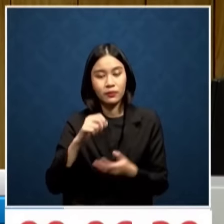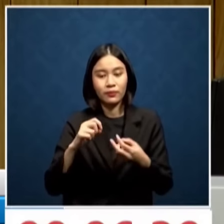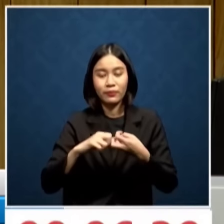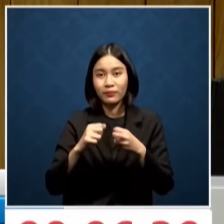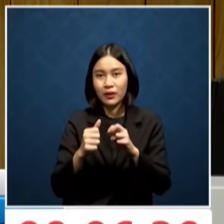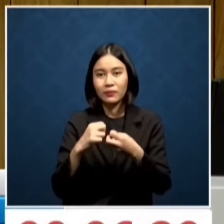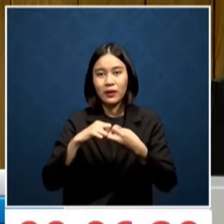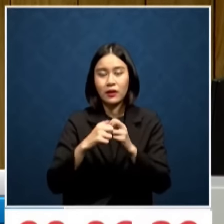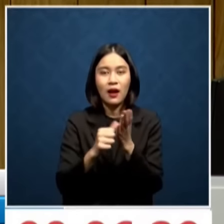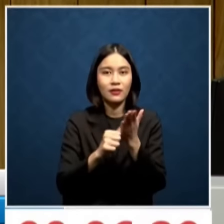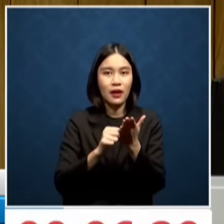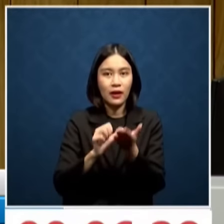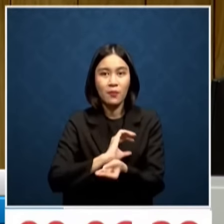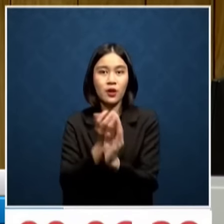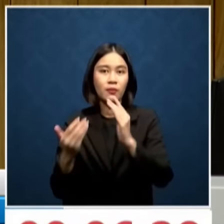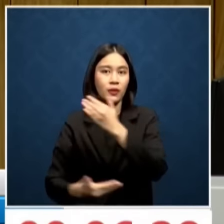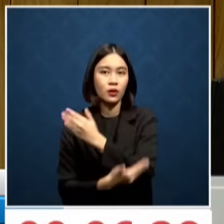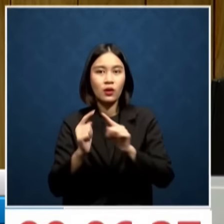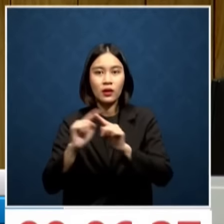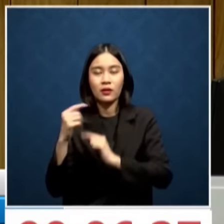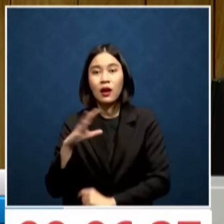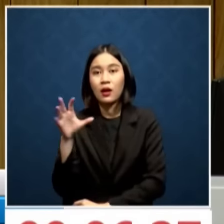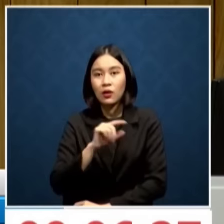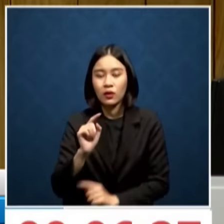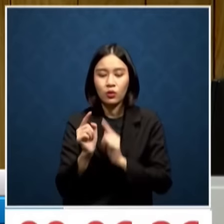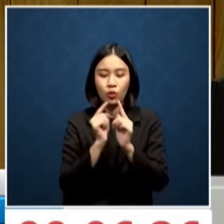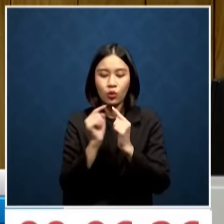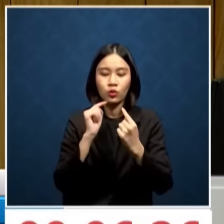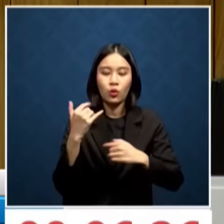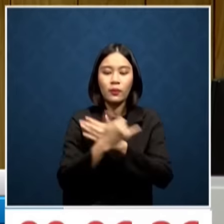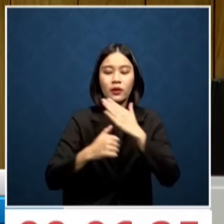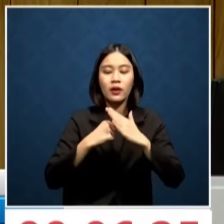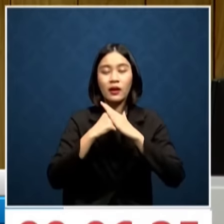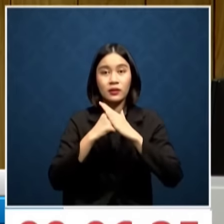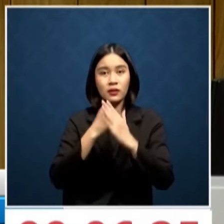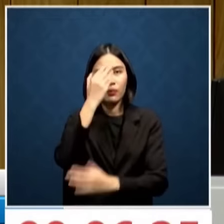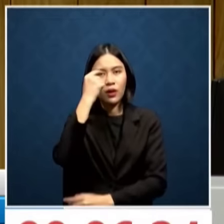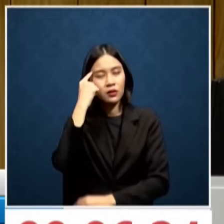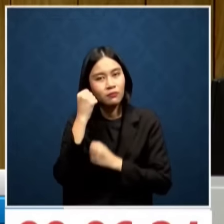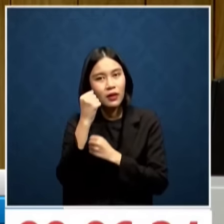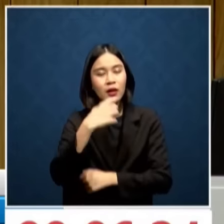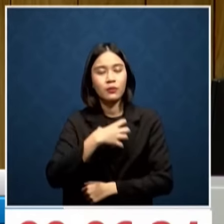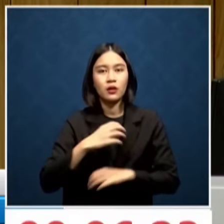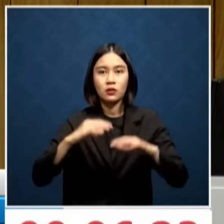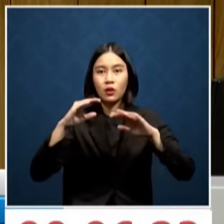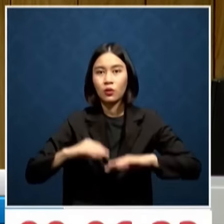อกาสด้วยนะครับเราได้พลิกเราอาศัยที่ได้คุยกับทางจีนเนี่ยทางจีนเขาก็จะพยายามที่จะล